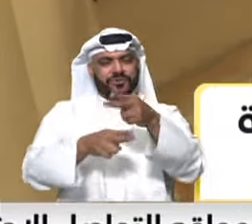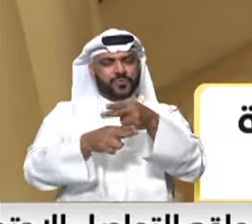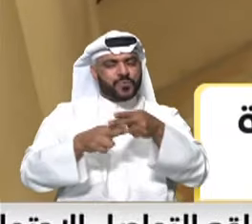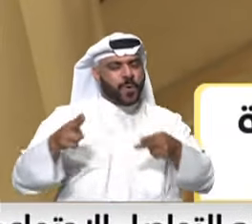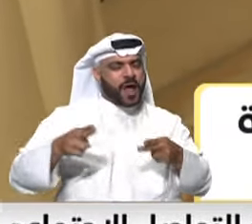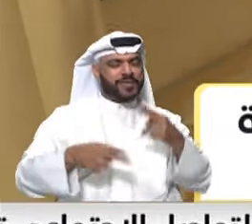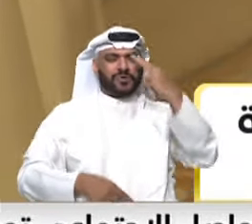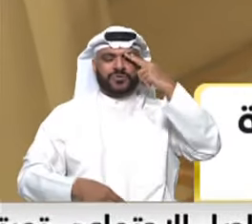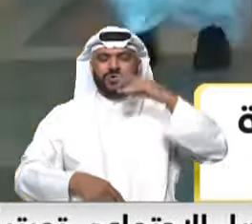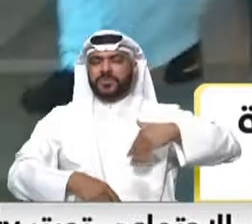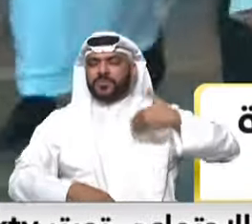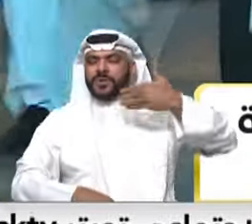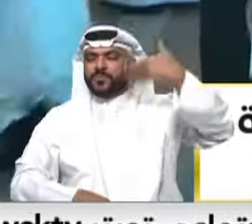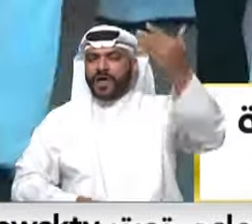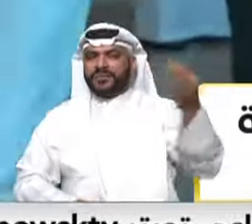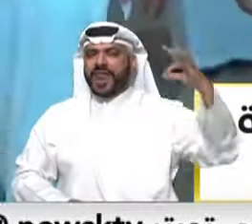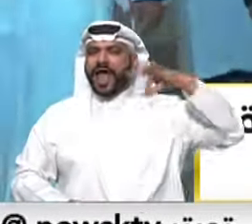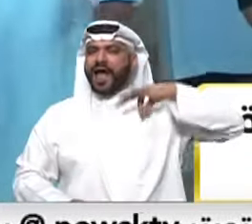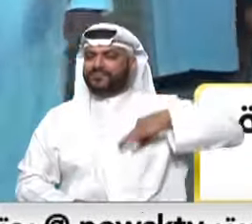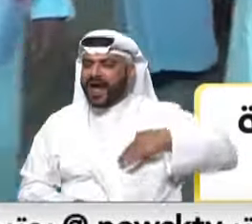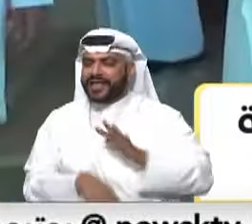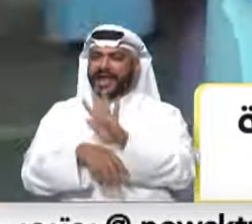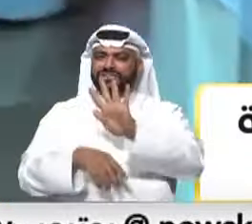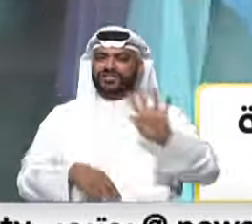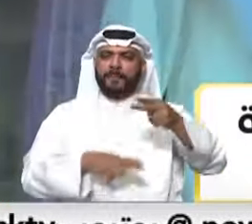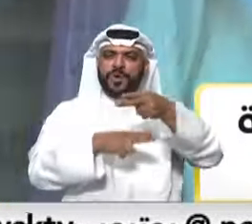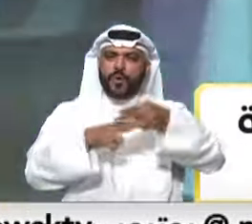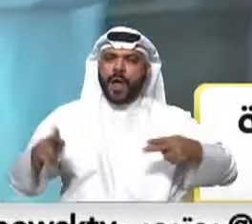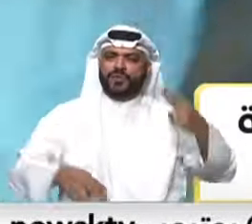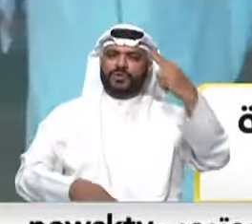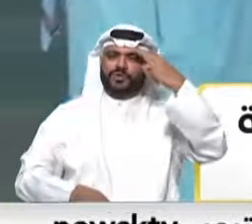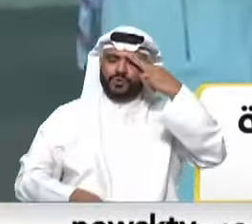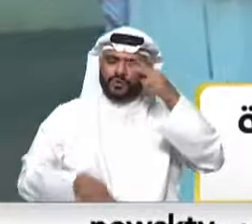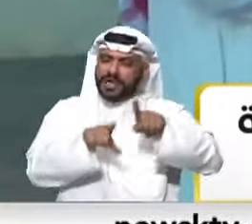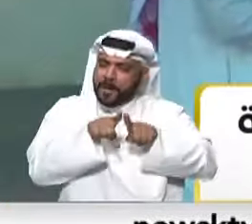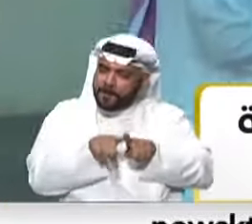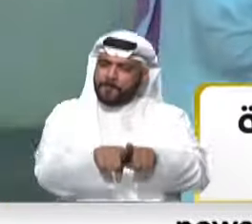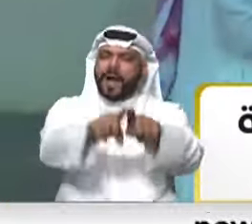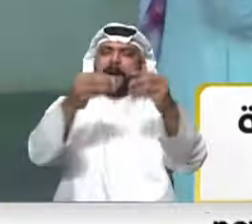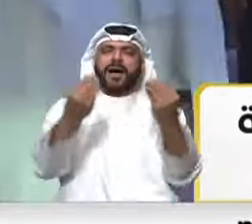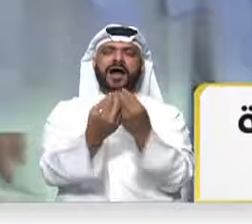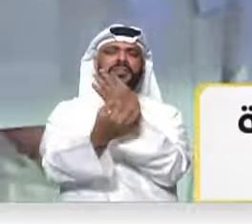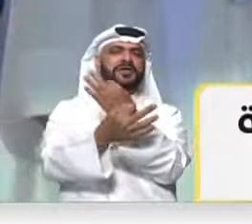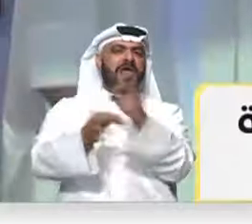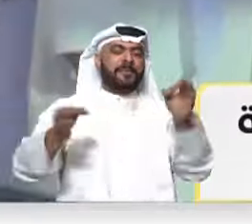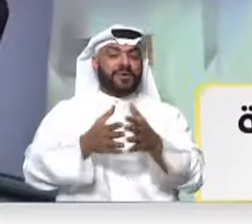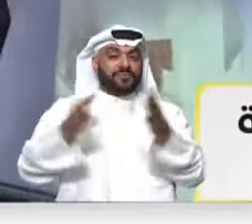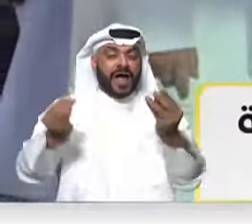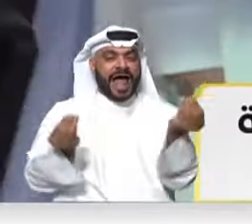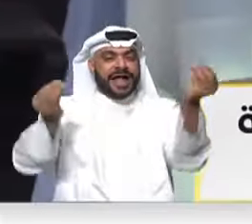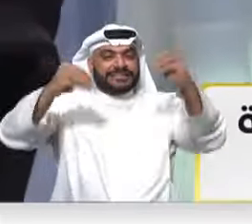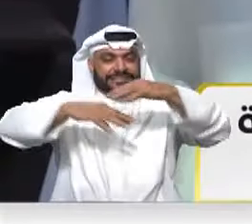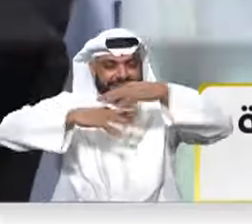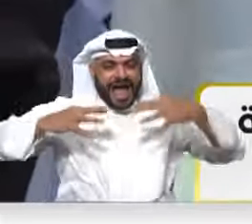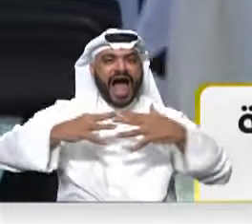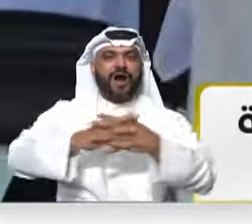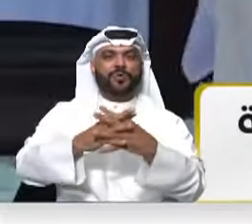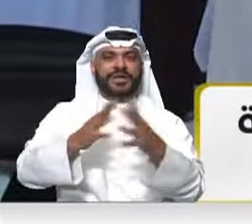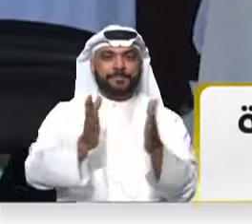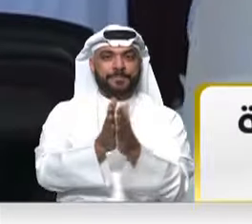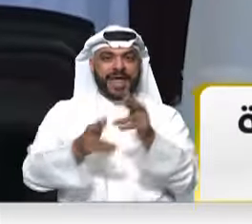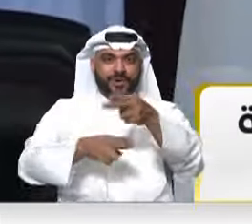مصالحهم المشتركه والتاكيد على دفعها نحو افاق ارحب وتوسيع اطر التعاون بين البلدين